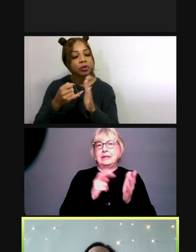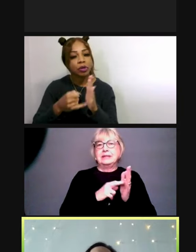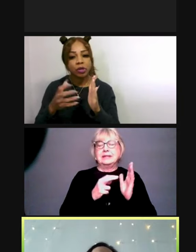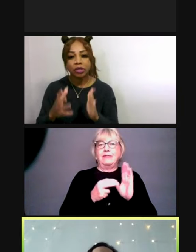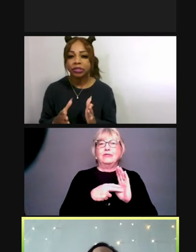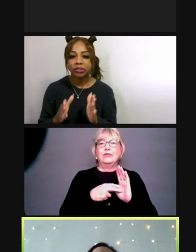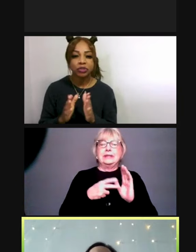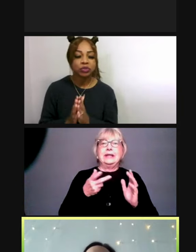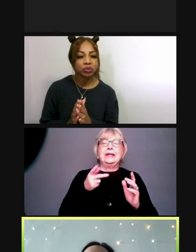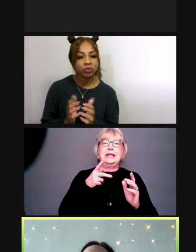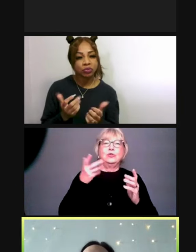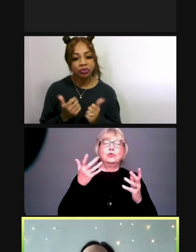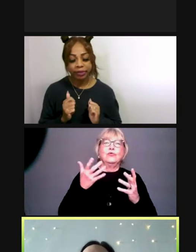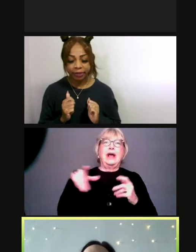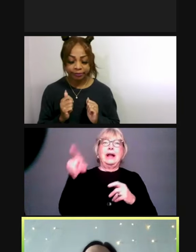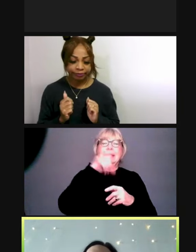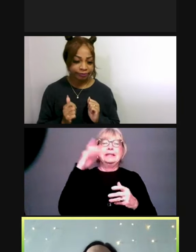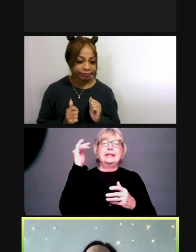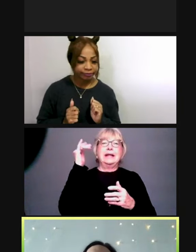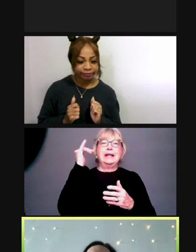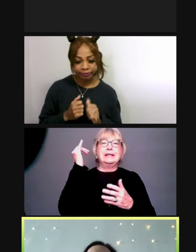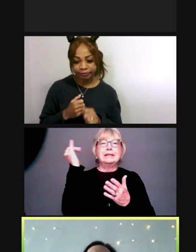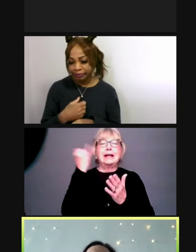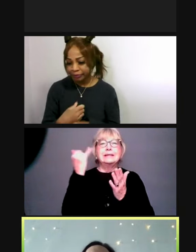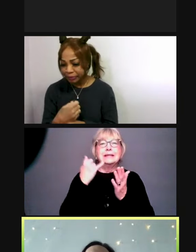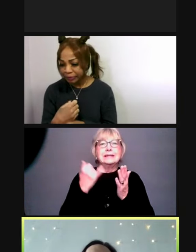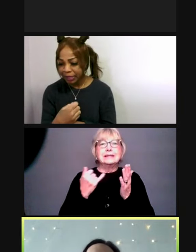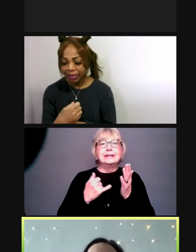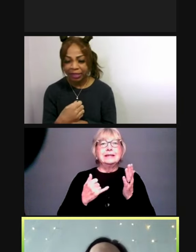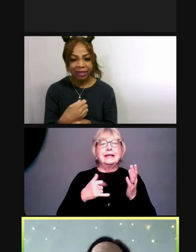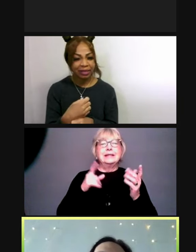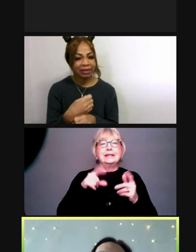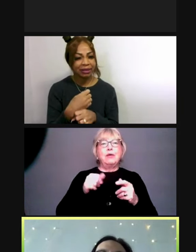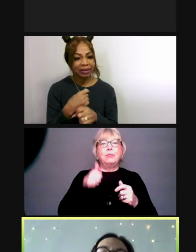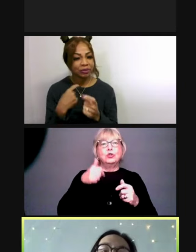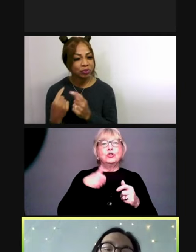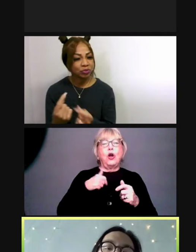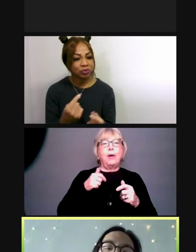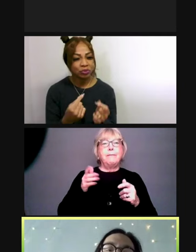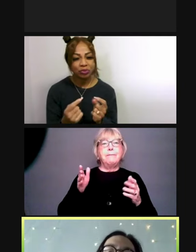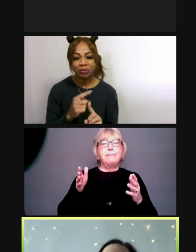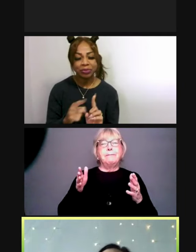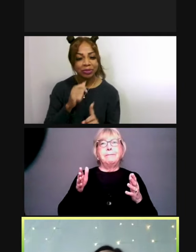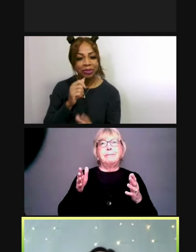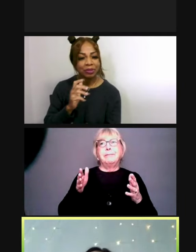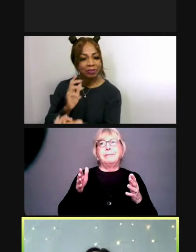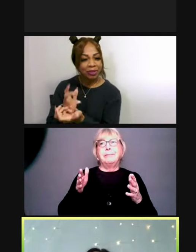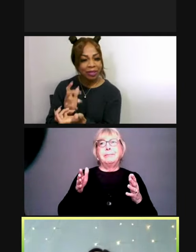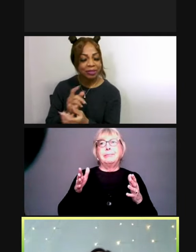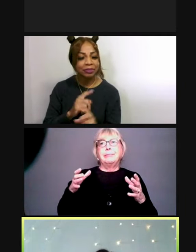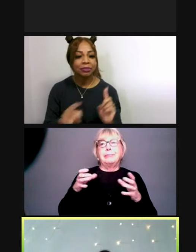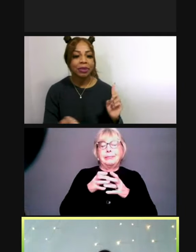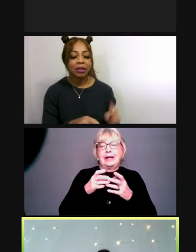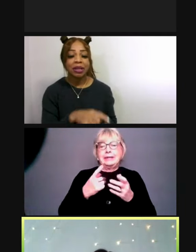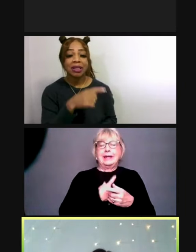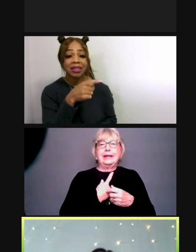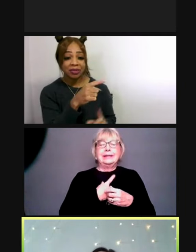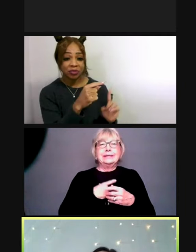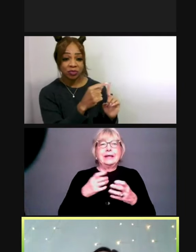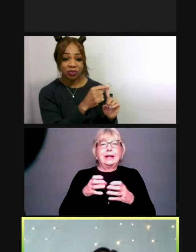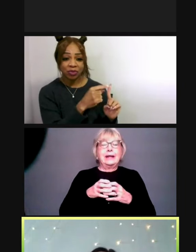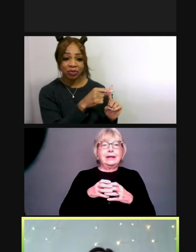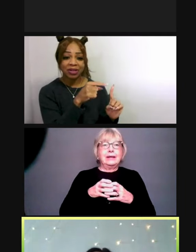les artistes en situation d'handicap à se confiner, c'est-à-dire produire de façon durable.